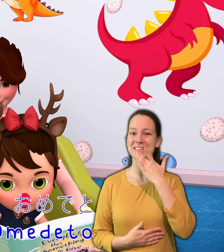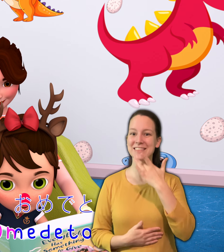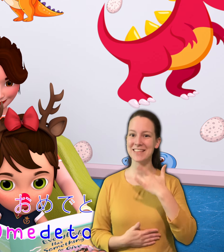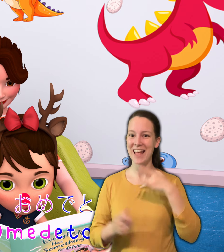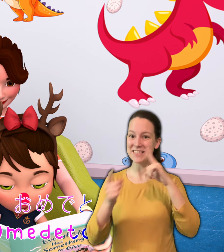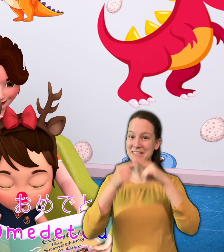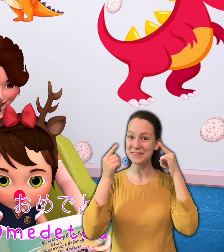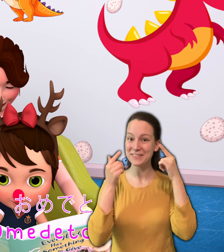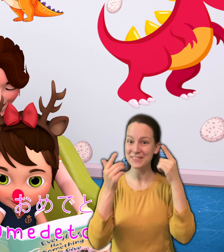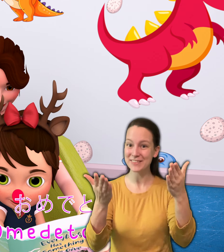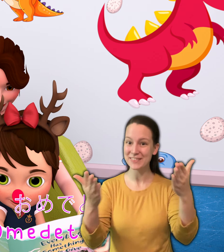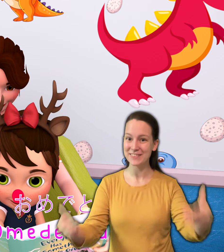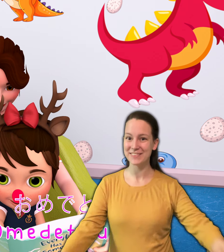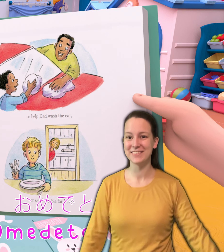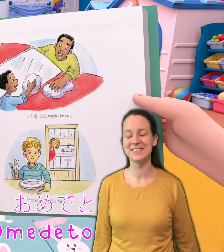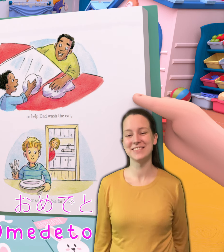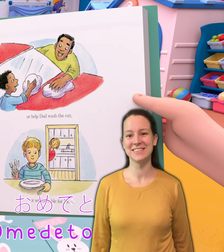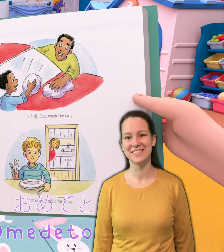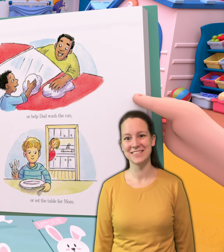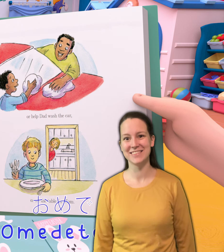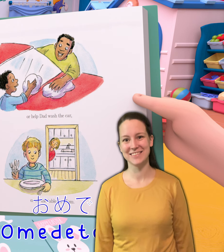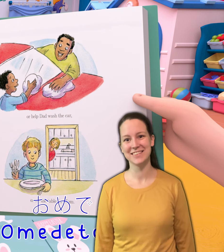誕生日おめでとう